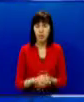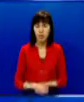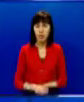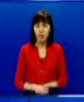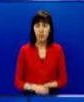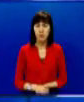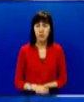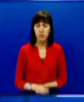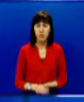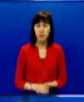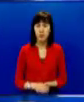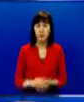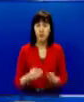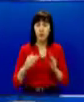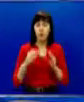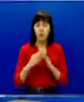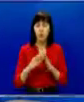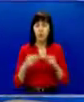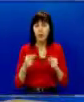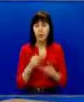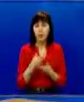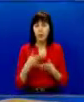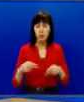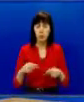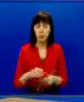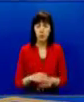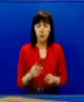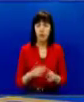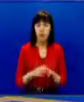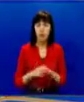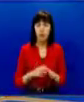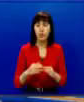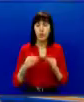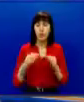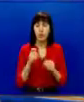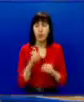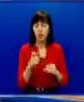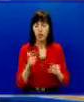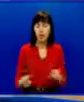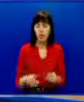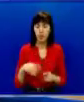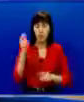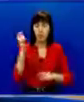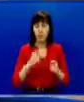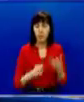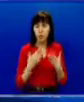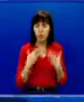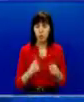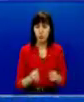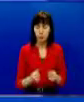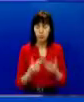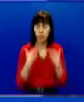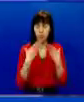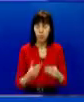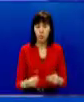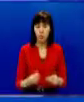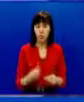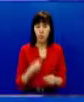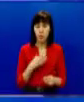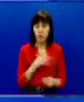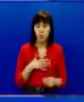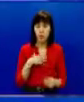оларға қаражат бөлінбейді, өздерің үшін дейді. Алдыда орналасқан үй тұрғындары жауын шашын жауған күні күндіз күлкі түнде